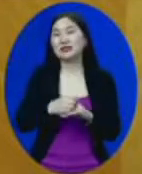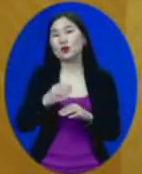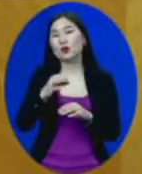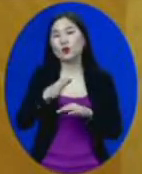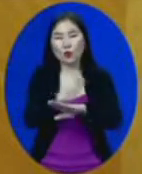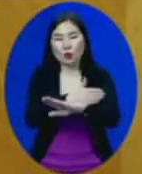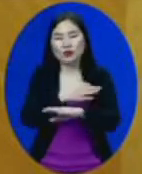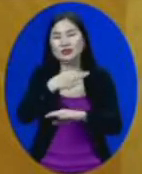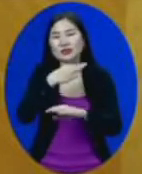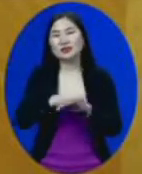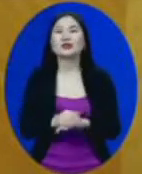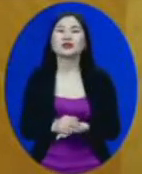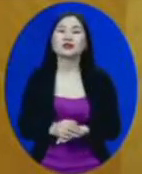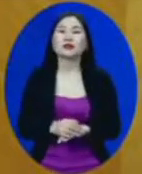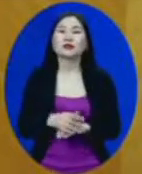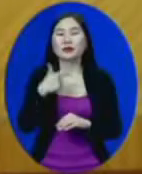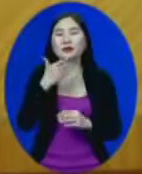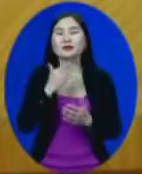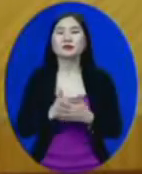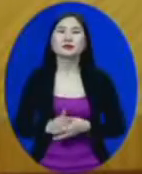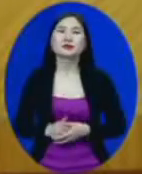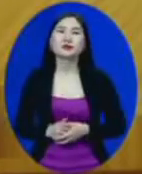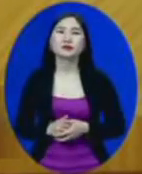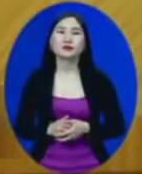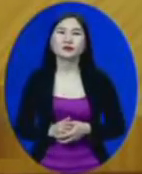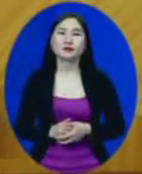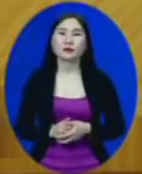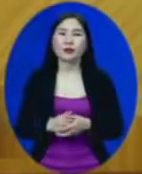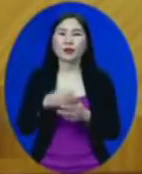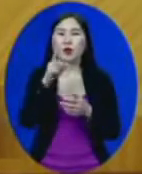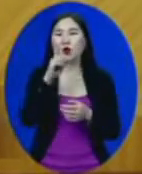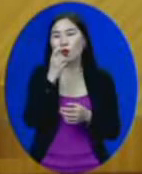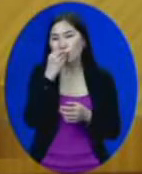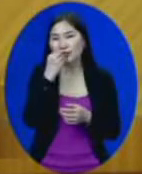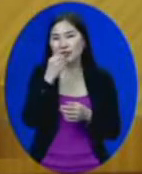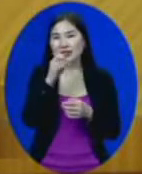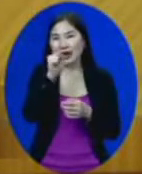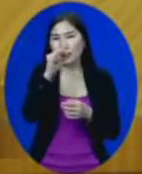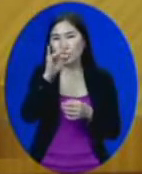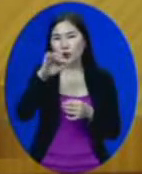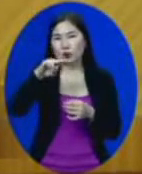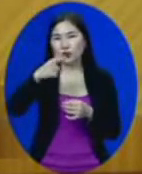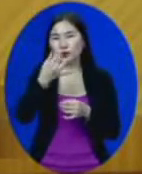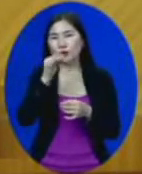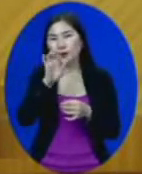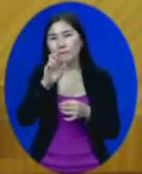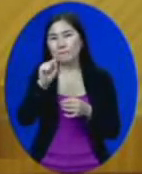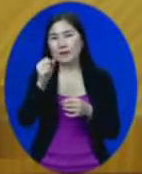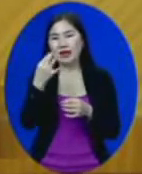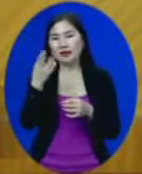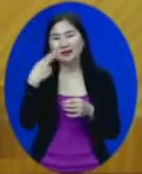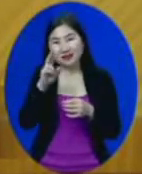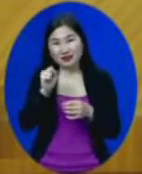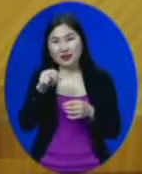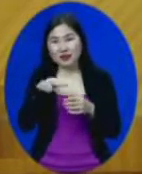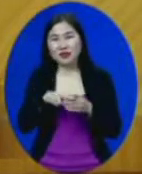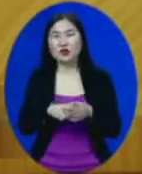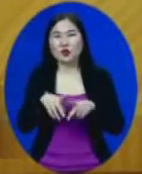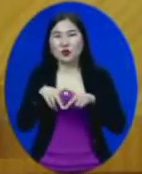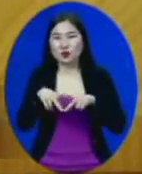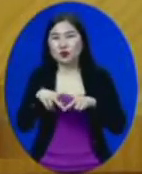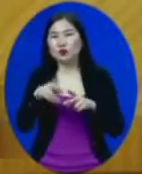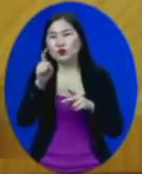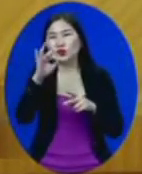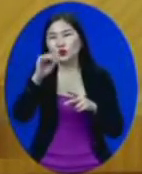боломж бүрдэх ийм төвшөнд очихыг бас мэдээлэхэд сайхан байна. Одоо хүнсний аюулгүй байдал болоод за хөрхийн бэрхшээлтэй хүүхдүүд тэр